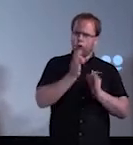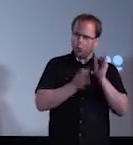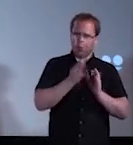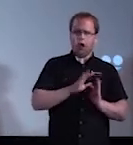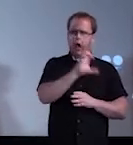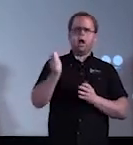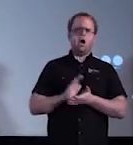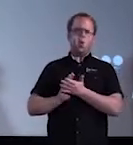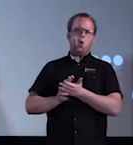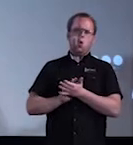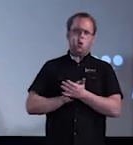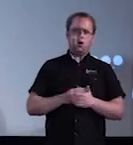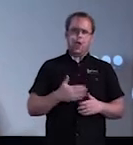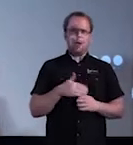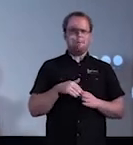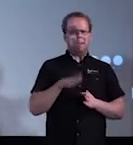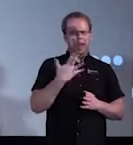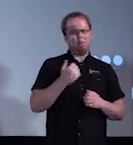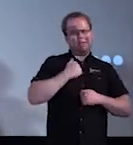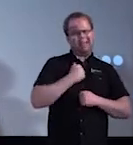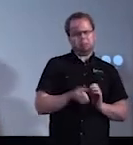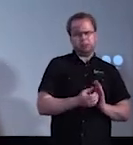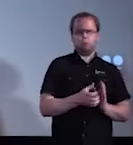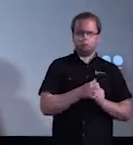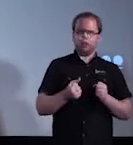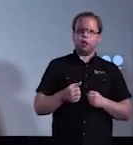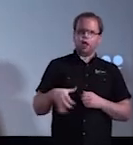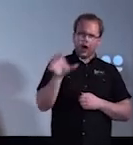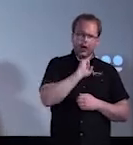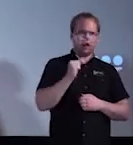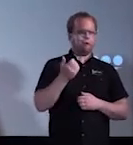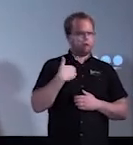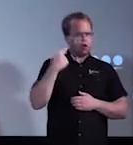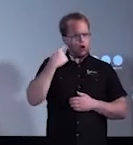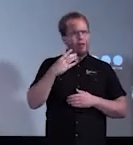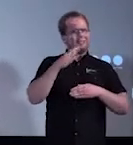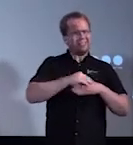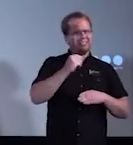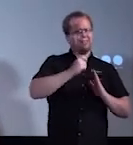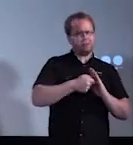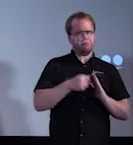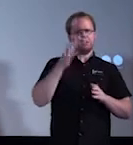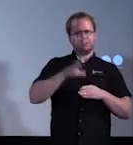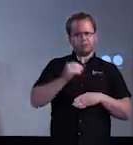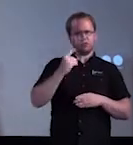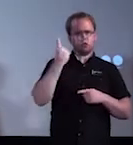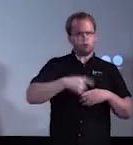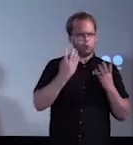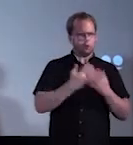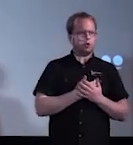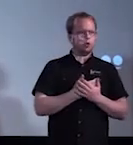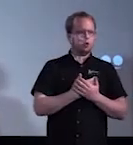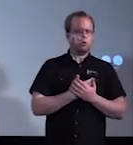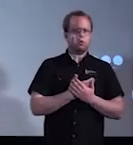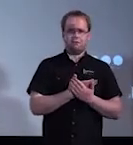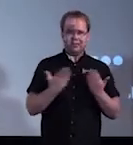var mest militärer där, kan jag säga. Men då fick de höra om svensk film och svensk kultur. Och det var inte så